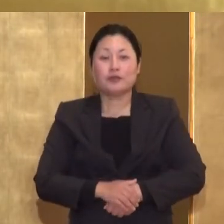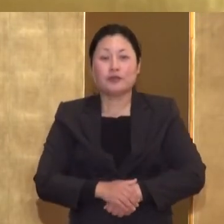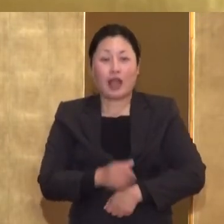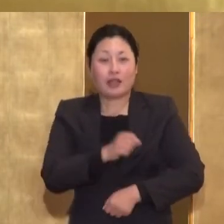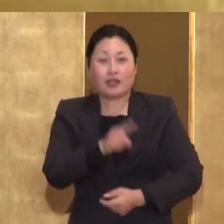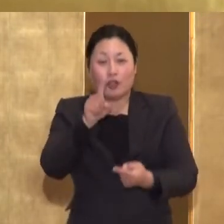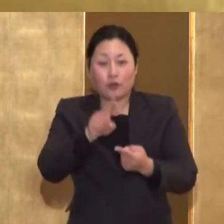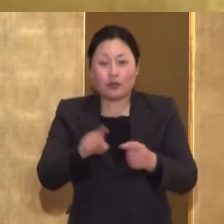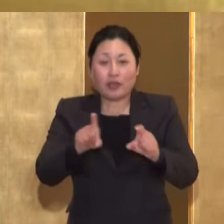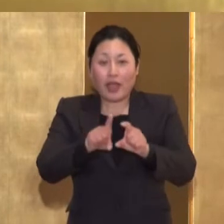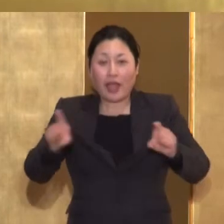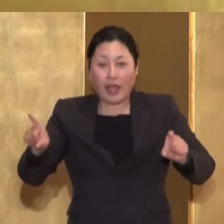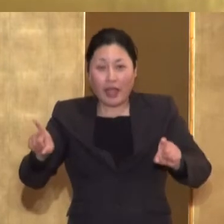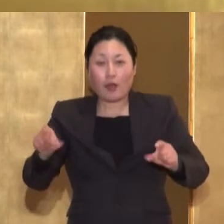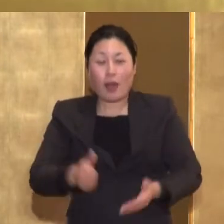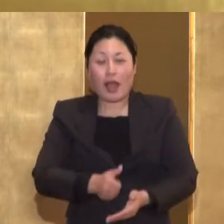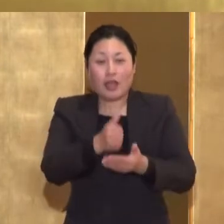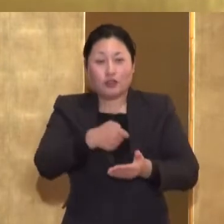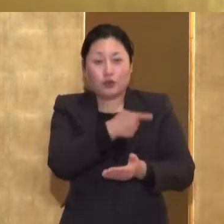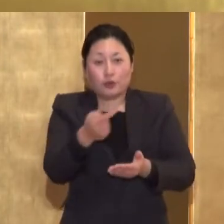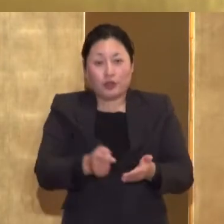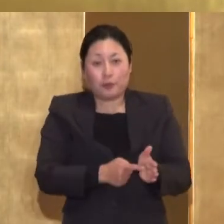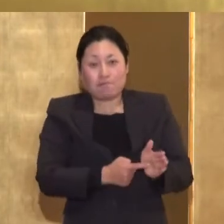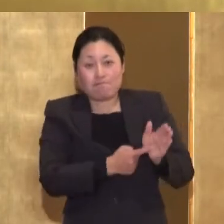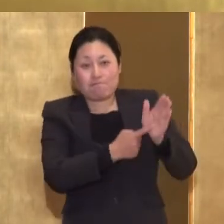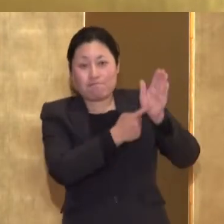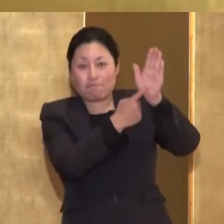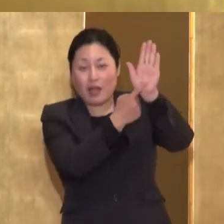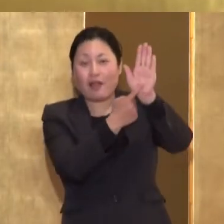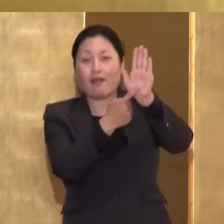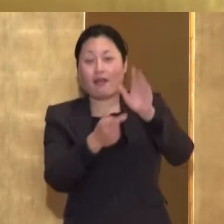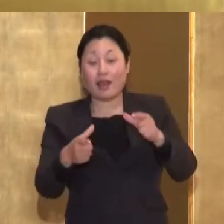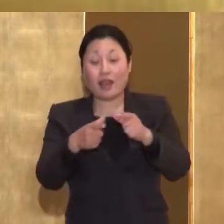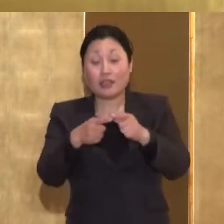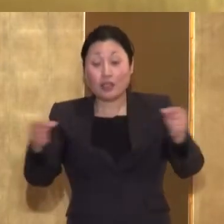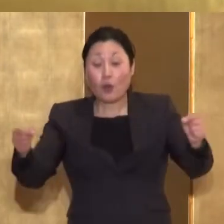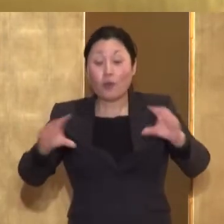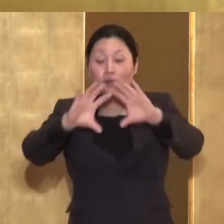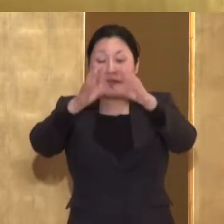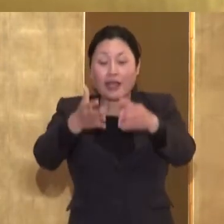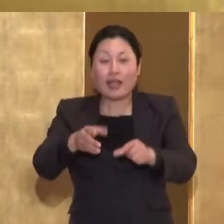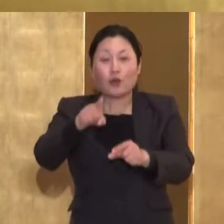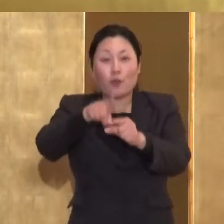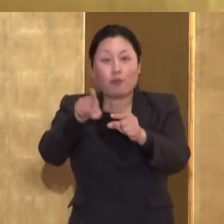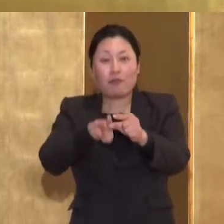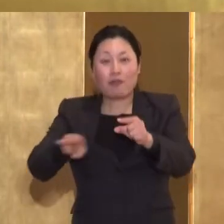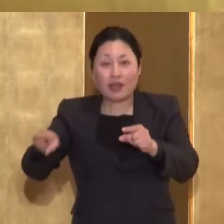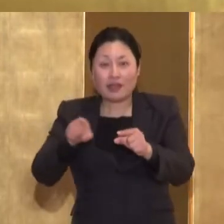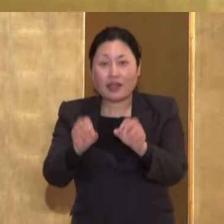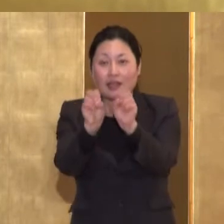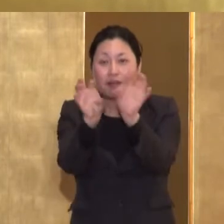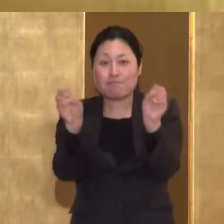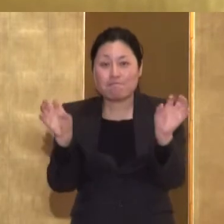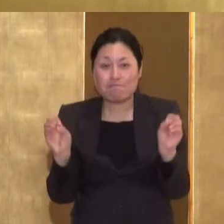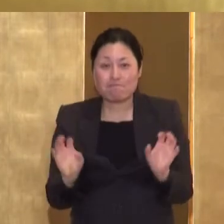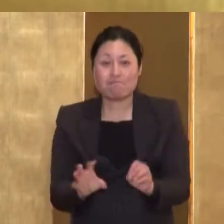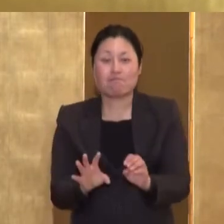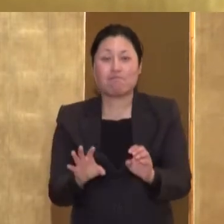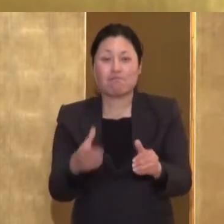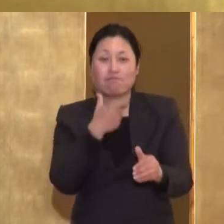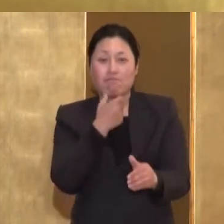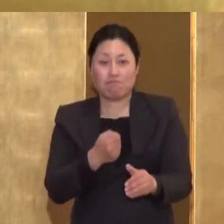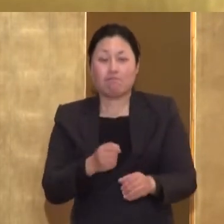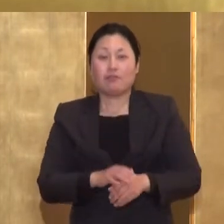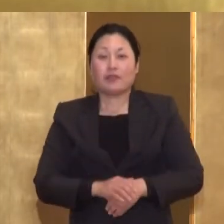積極的平和主義の旗を高く掲げ、日本を世界の真ん中で輝かせる、そ